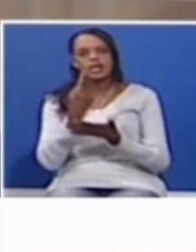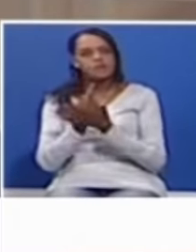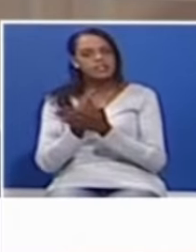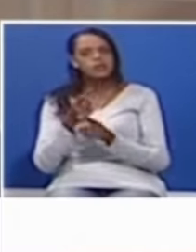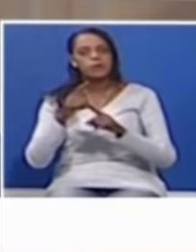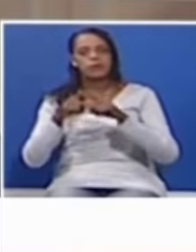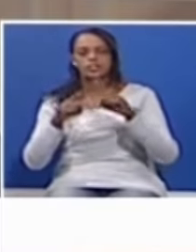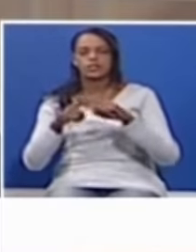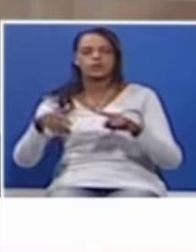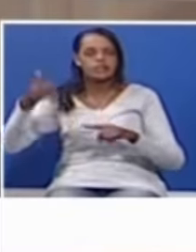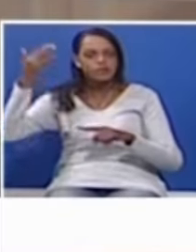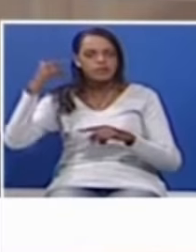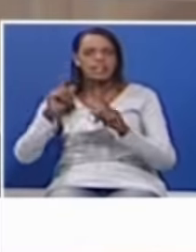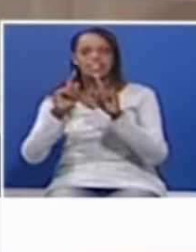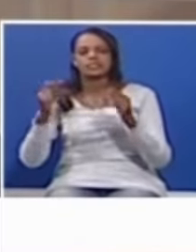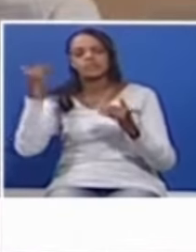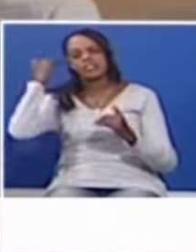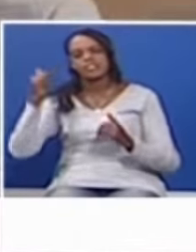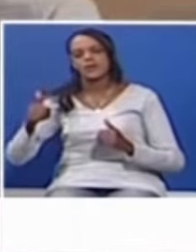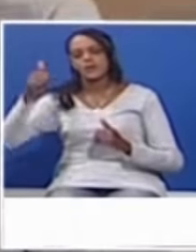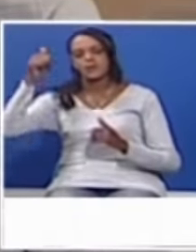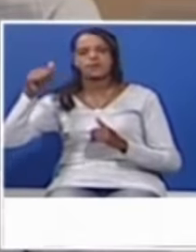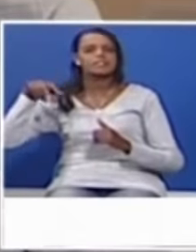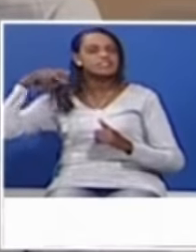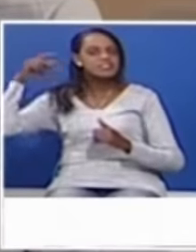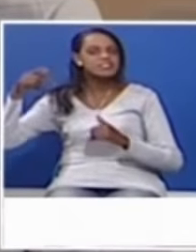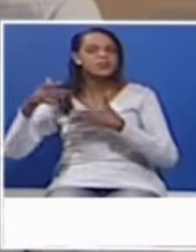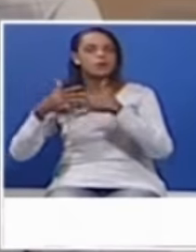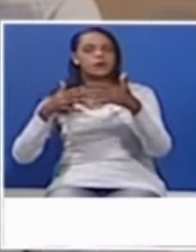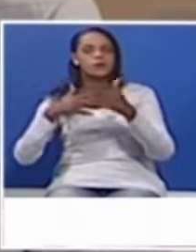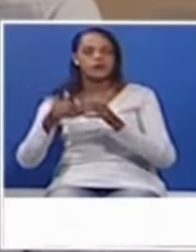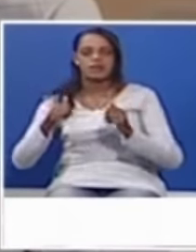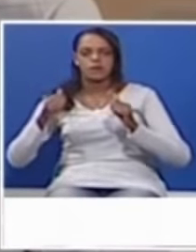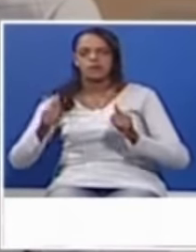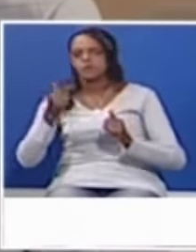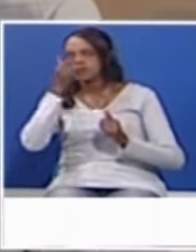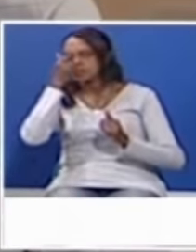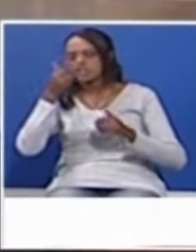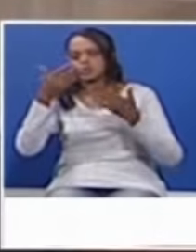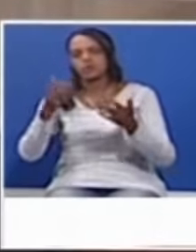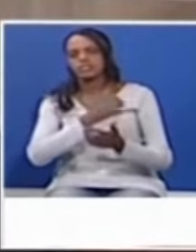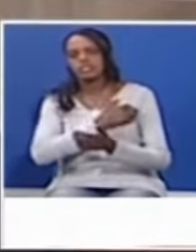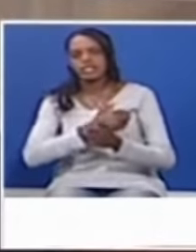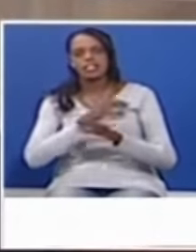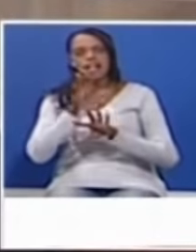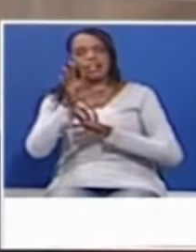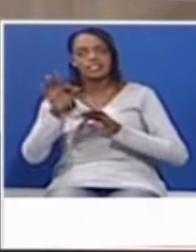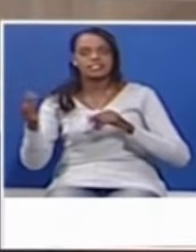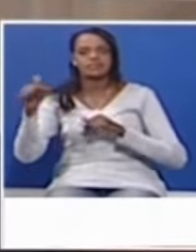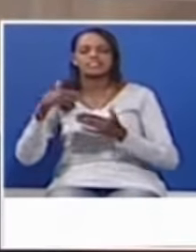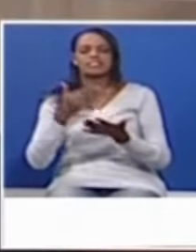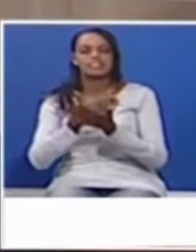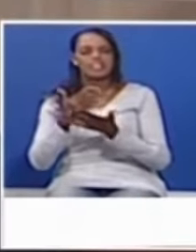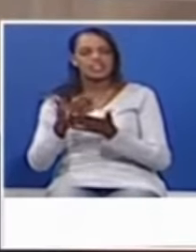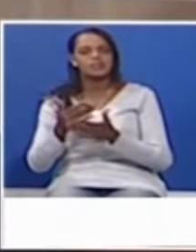بروتيكا ودحر بيتان نيز هزبتات إيرتان إثيوبيان نموالات دحر زكايدون كبيد مسوات زغر فرولون كارسن بتحن حرنة زمت تاريخ